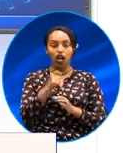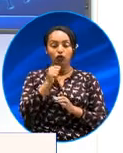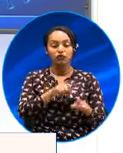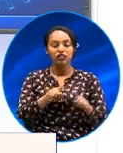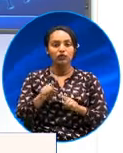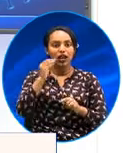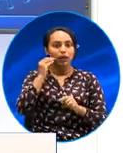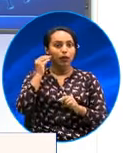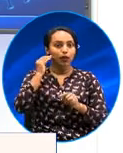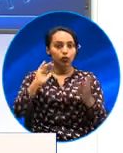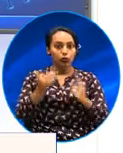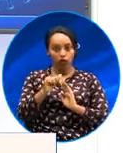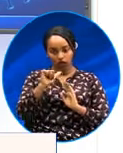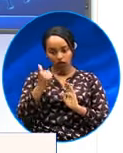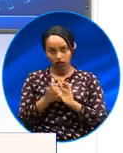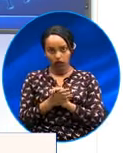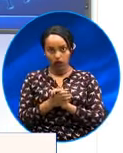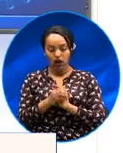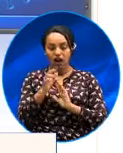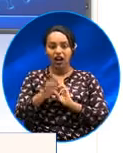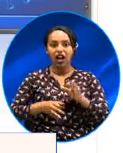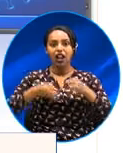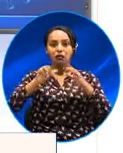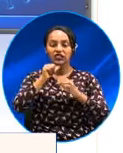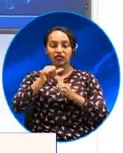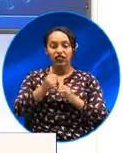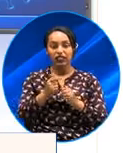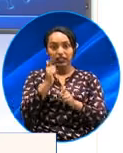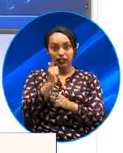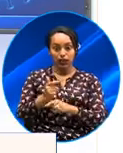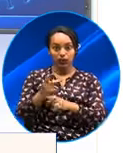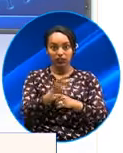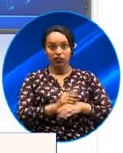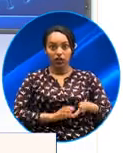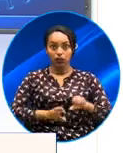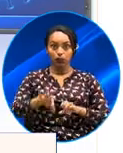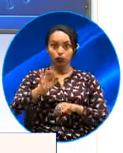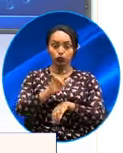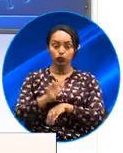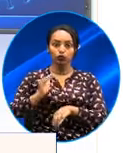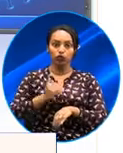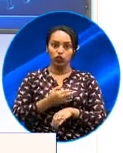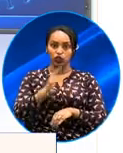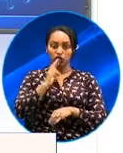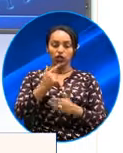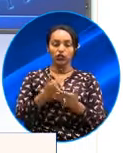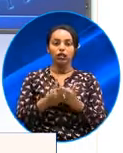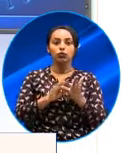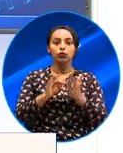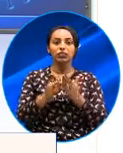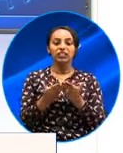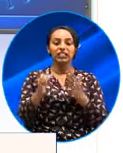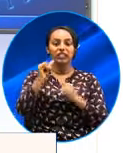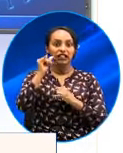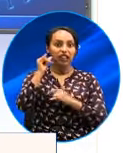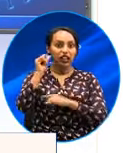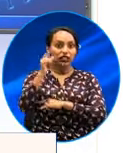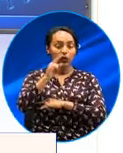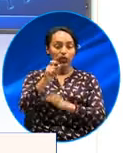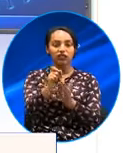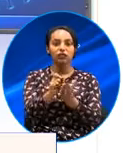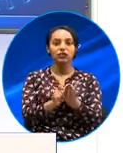ደግሞ በቤታቸው ሆነው ለሌላው ላለማስተላለፍ ተገቢውን ጥንቃቄ እያደረጉ የሚገኙ ዜጎቻችን ናቸው። ይህ አሃዝ እንግዲህ በትላንትናው